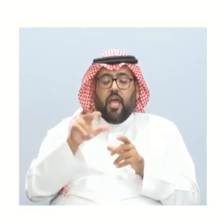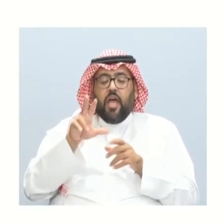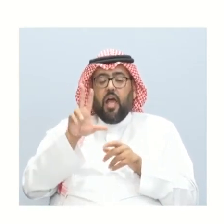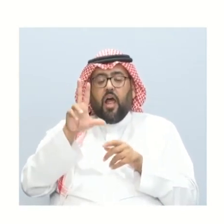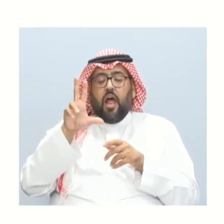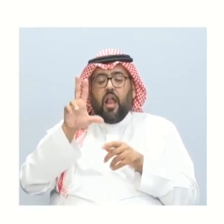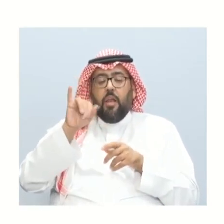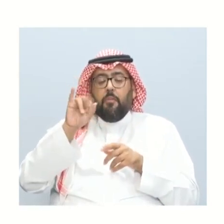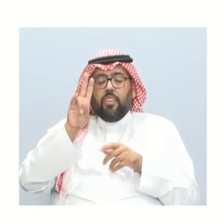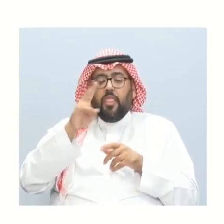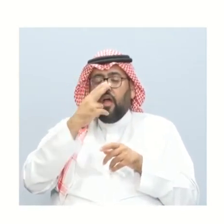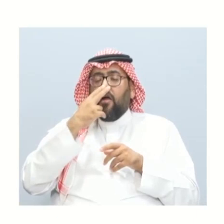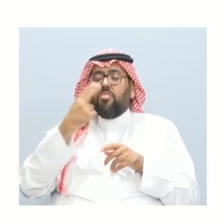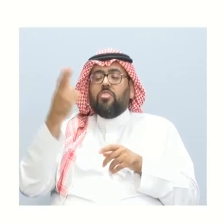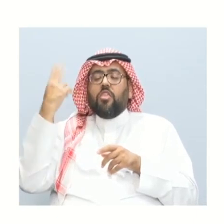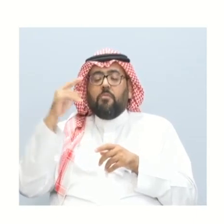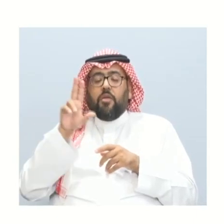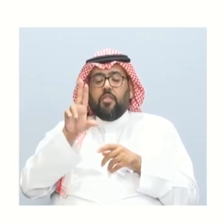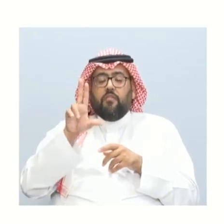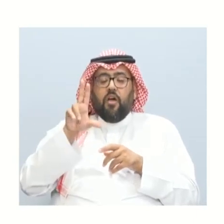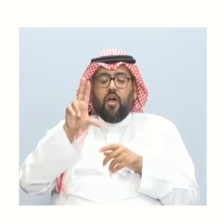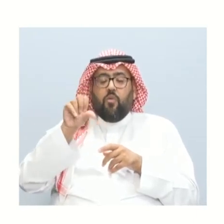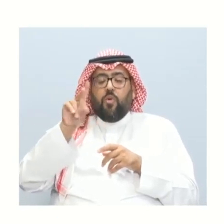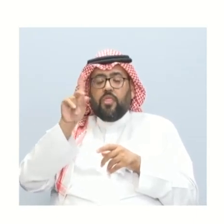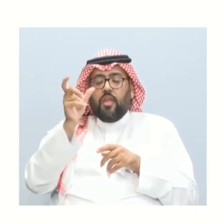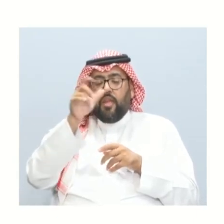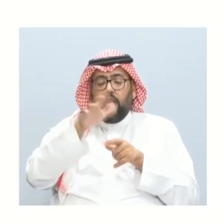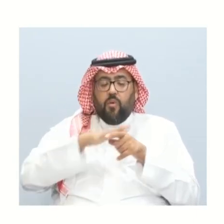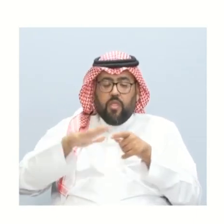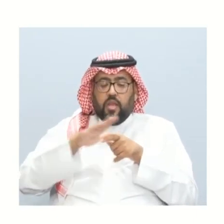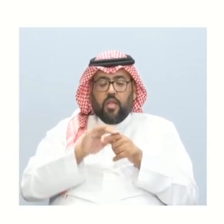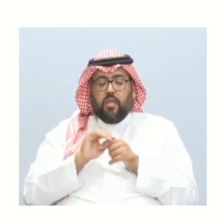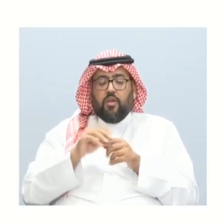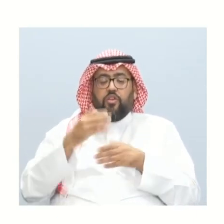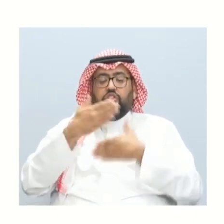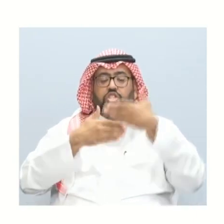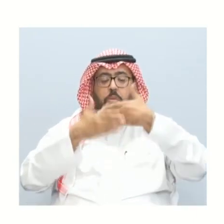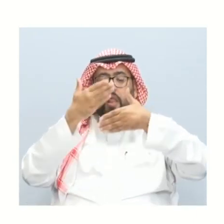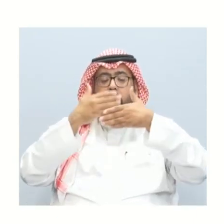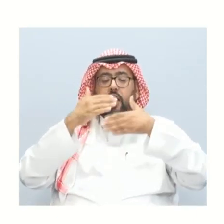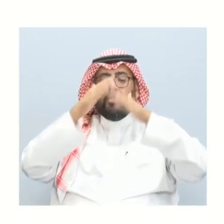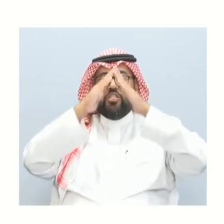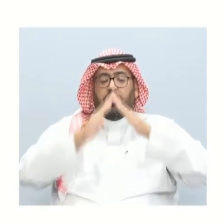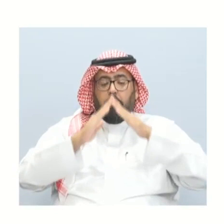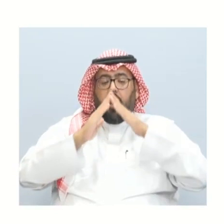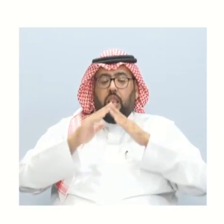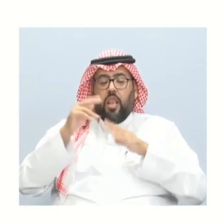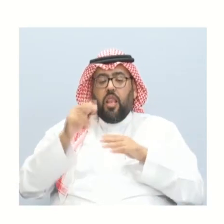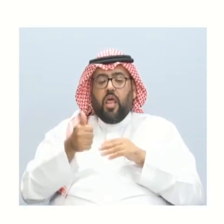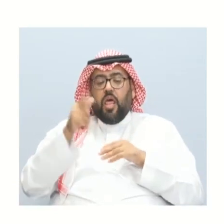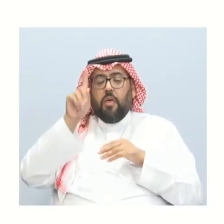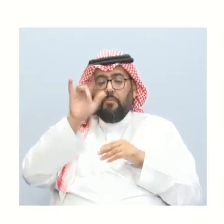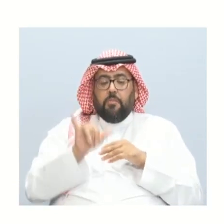الوطني وجبل ابي غارب وهو المكان الذي حط الملك